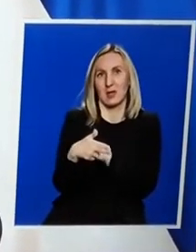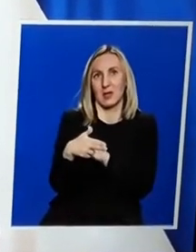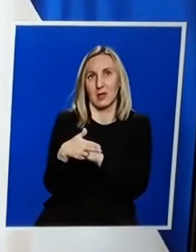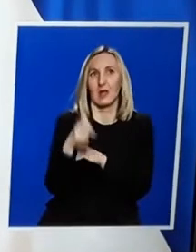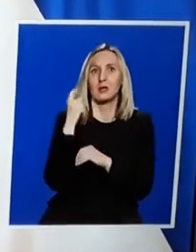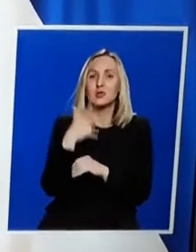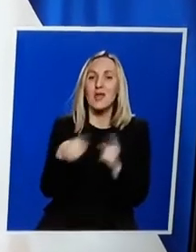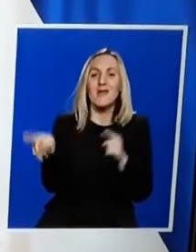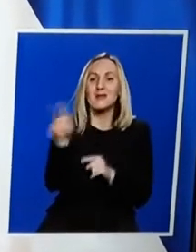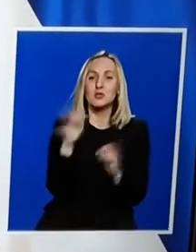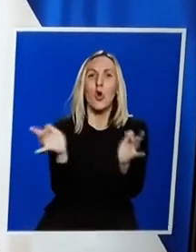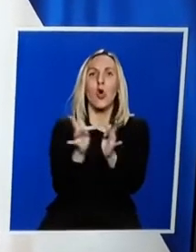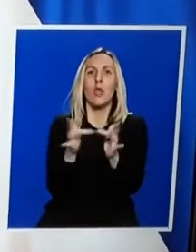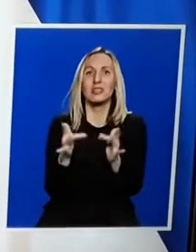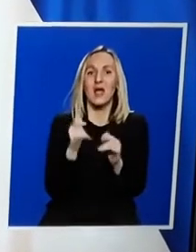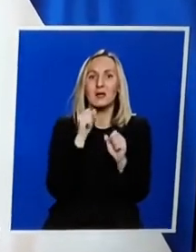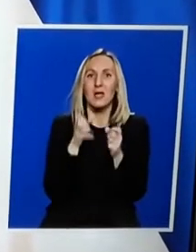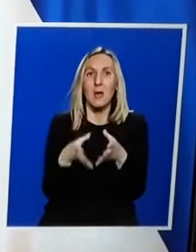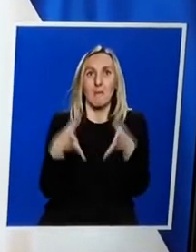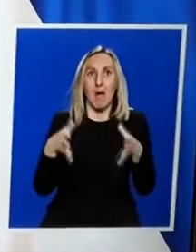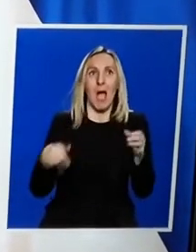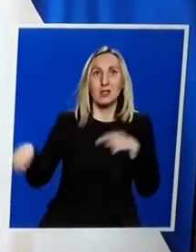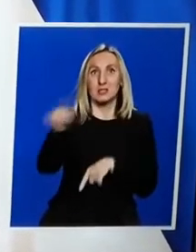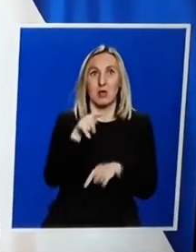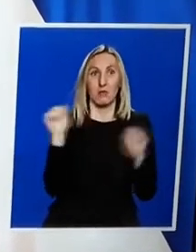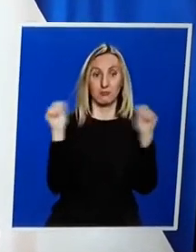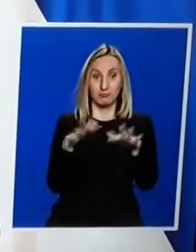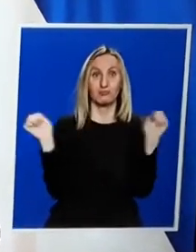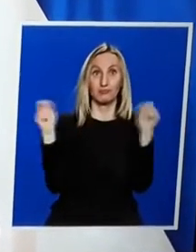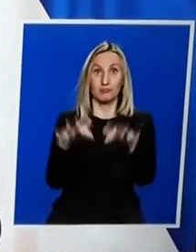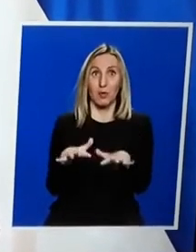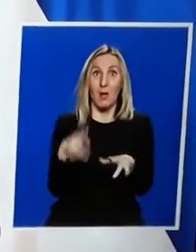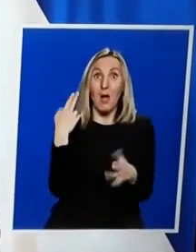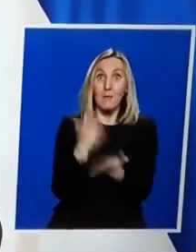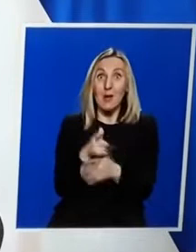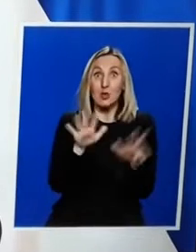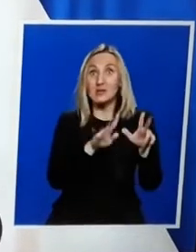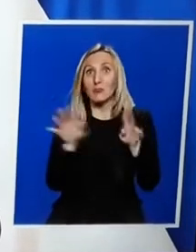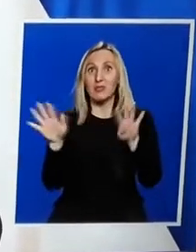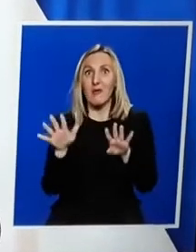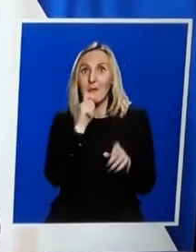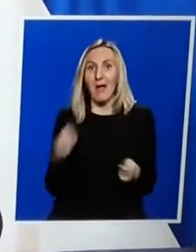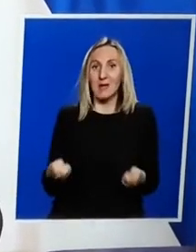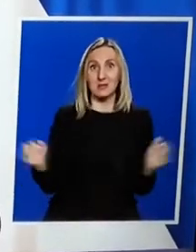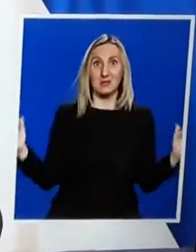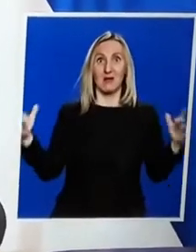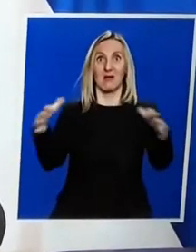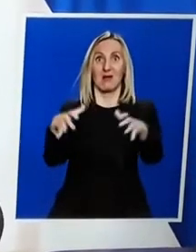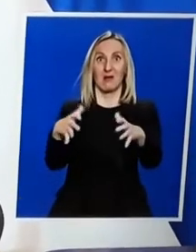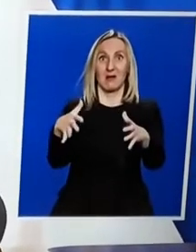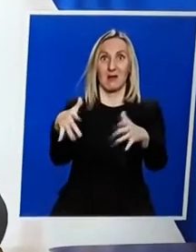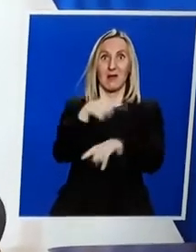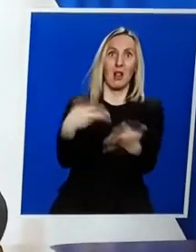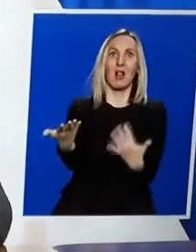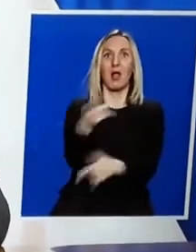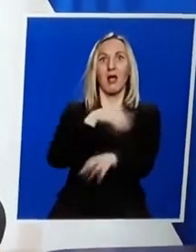česte kontakte i masovno okupljanja koje su se dešavala upravo u to vreme. Tako i za sve.